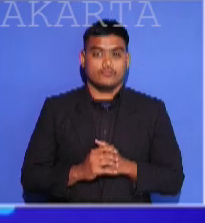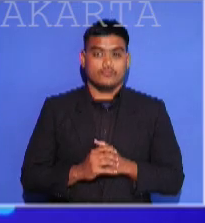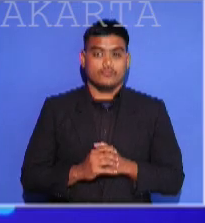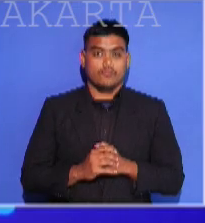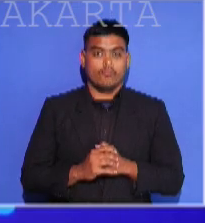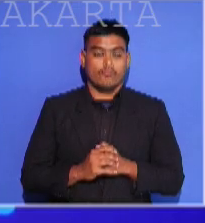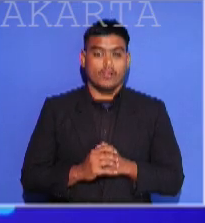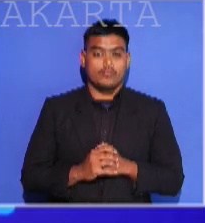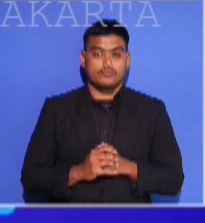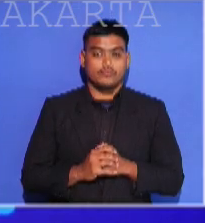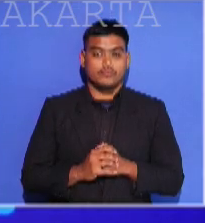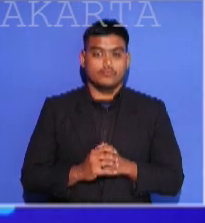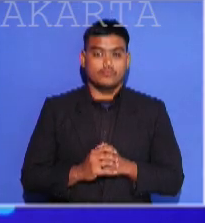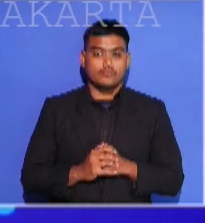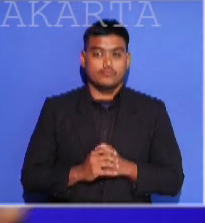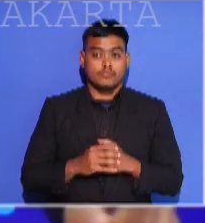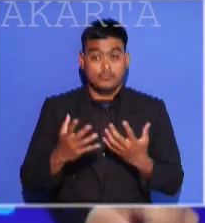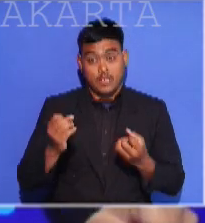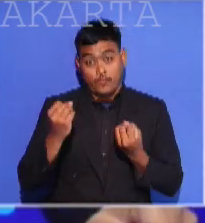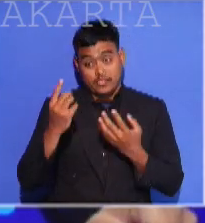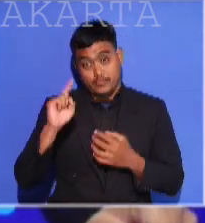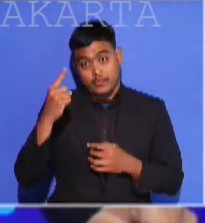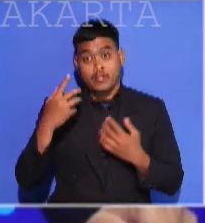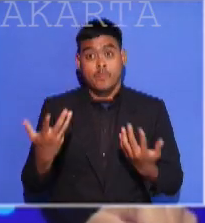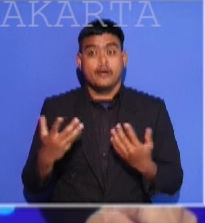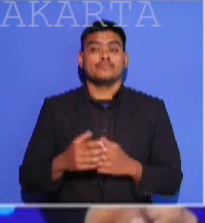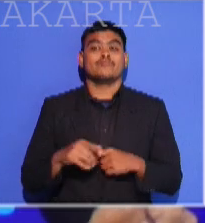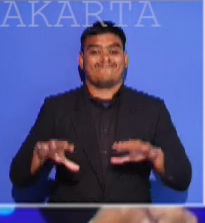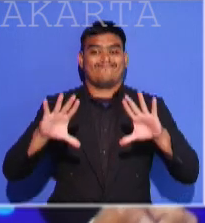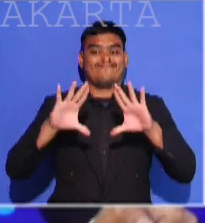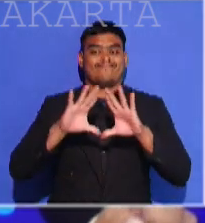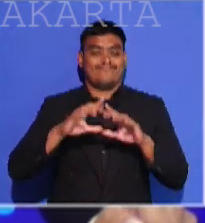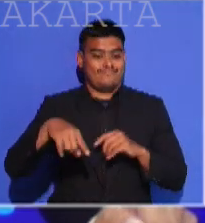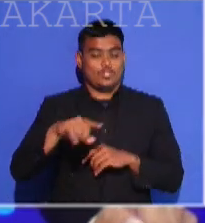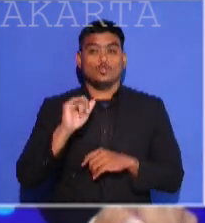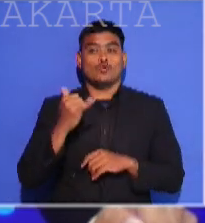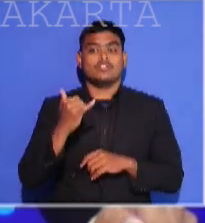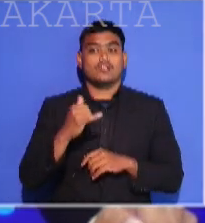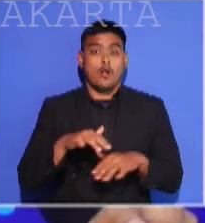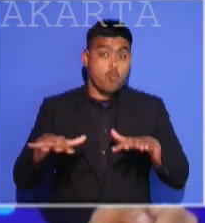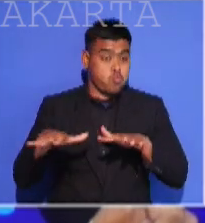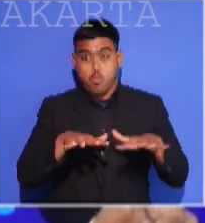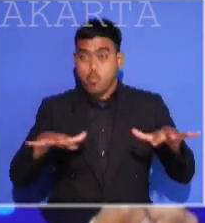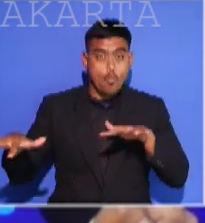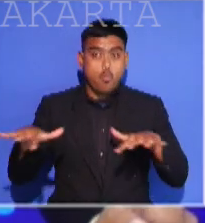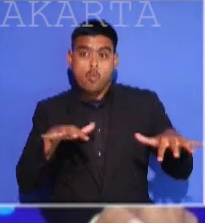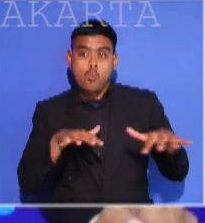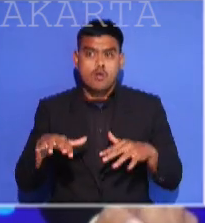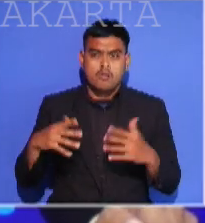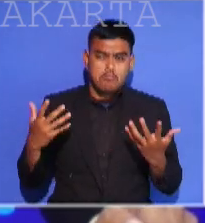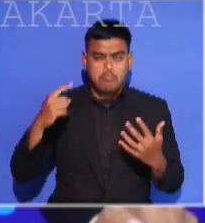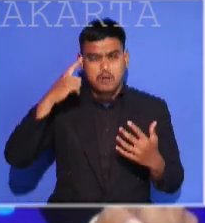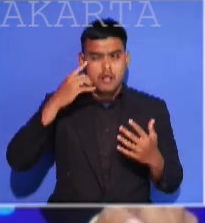kita awali informasi pertama saudara BPPD kota Yogyakarta menyebut gempa megatust bukanlah prediksi